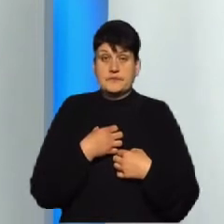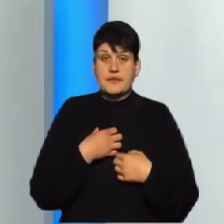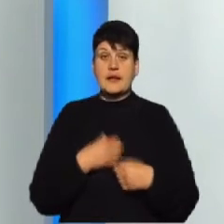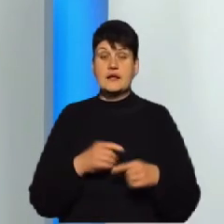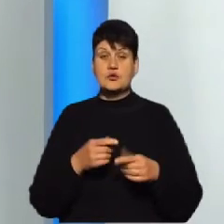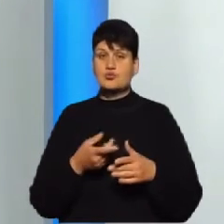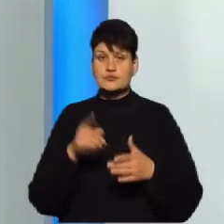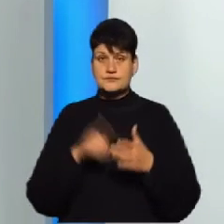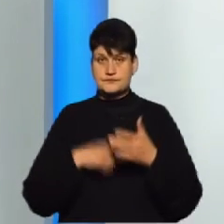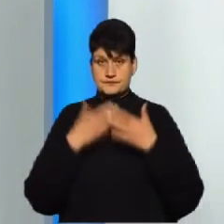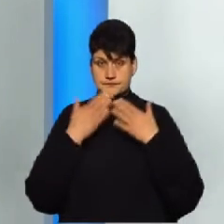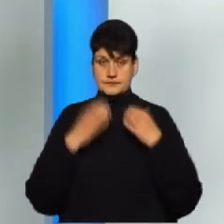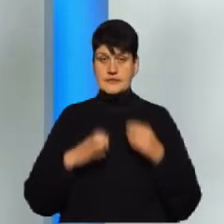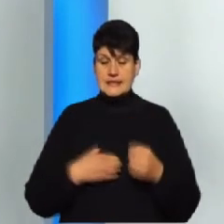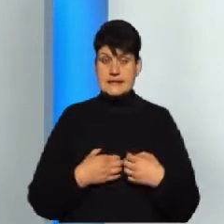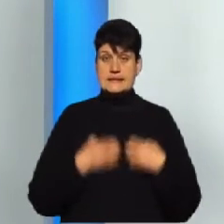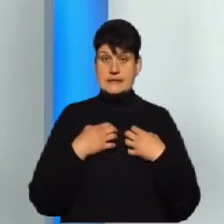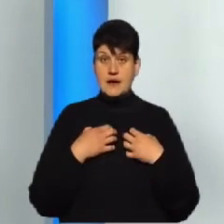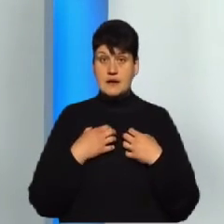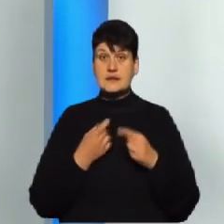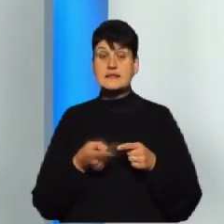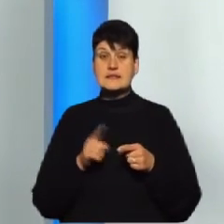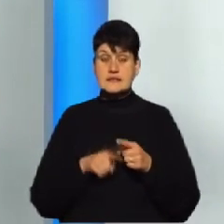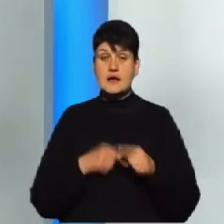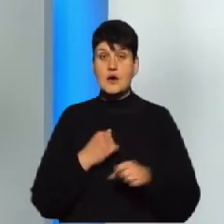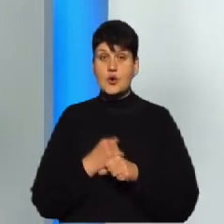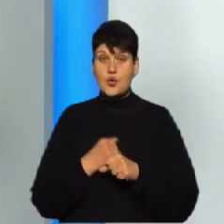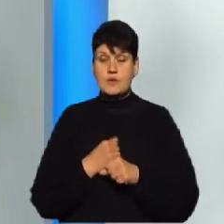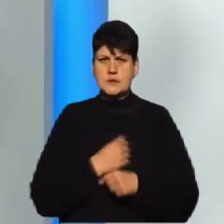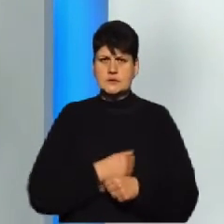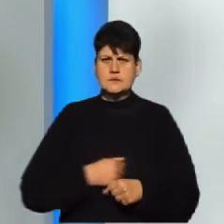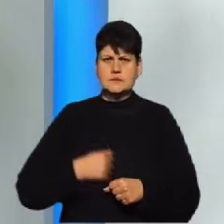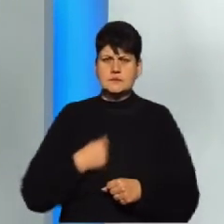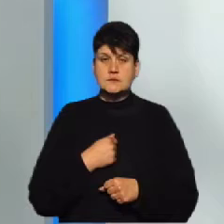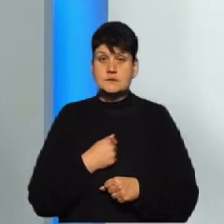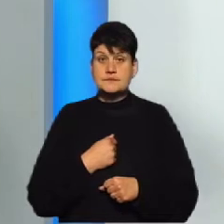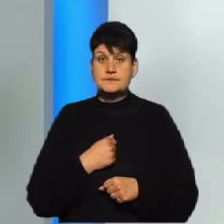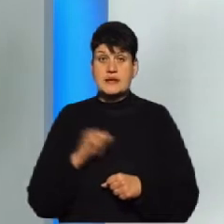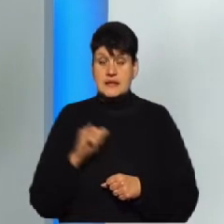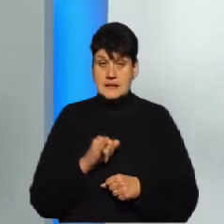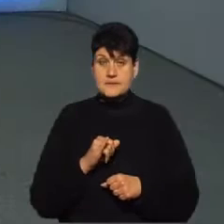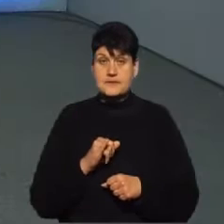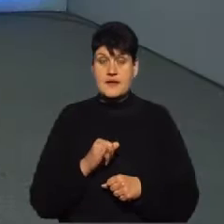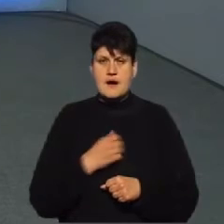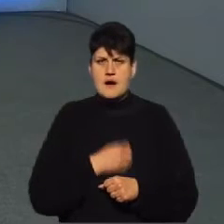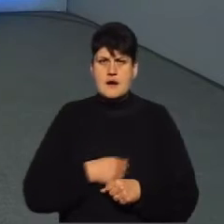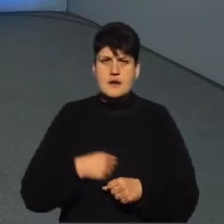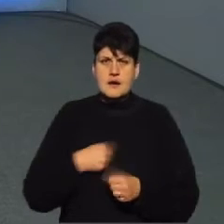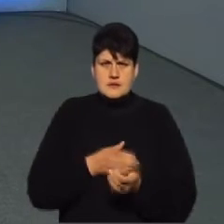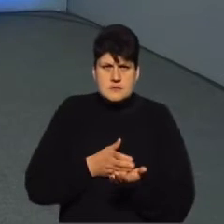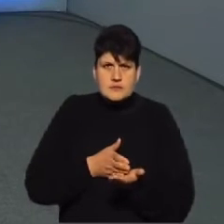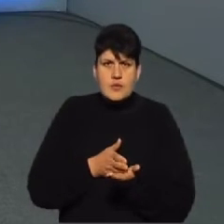Страх, а страх спричинює агресію. І, власне, агресія спрямовується на знищення